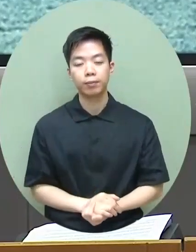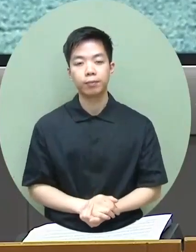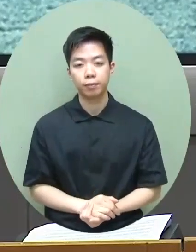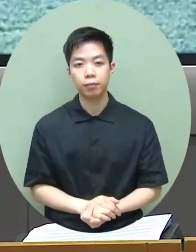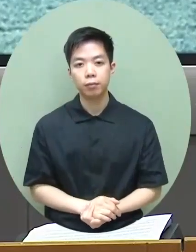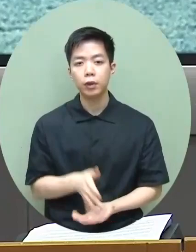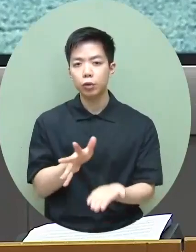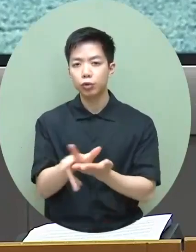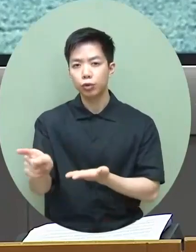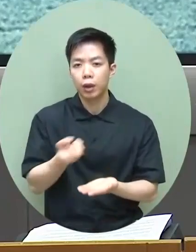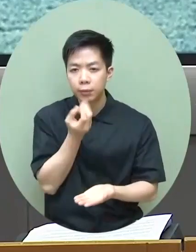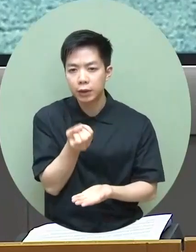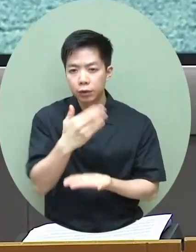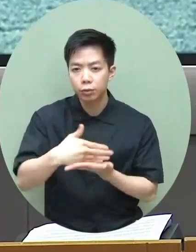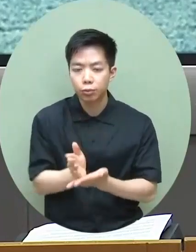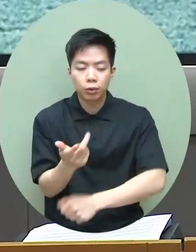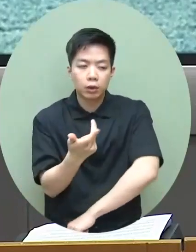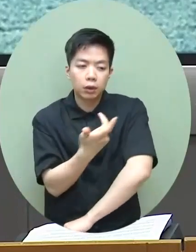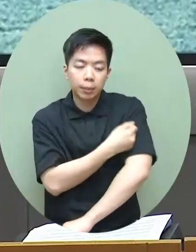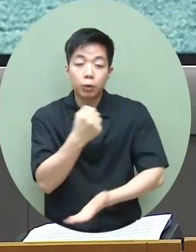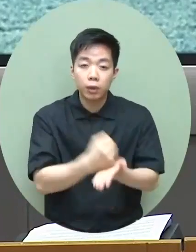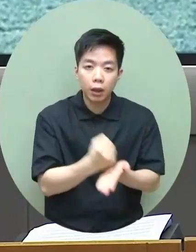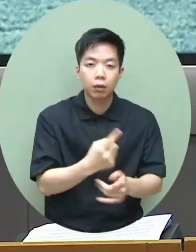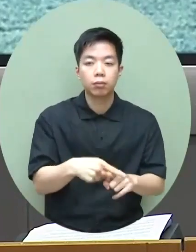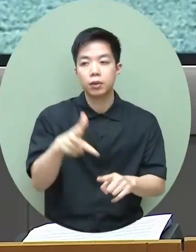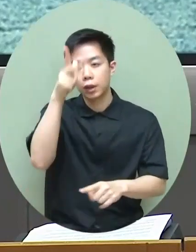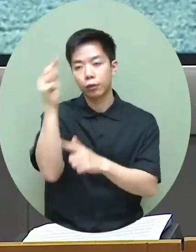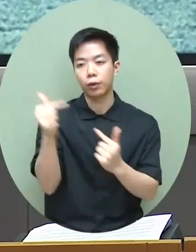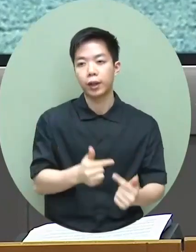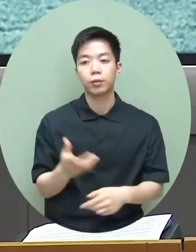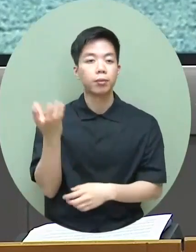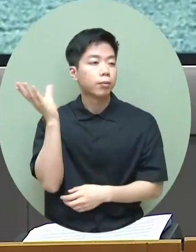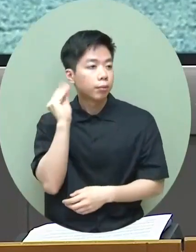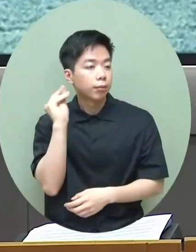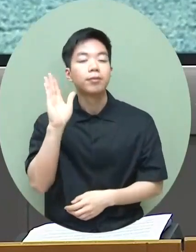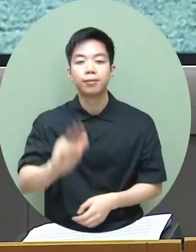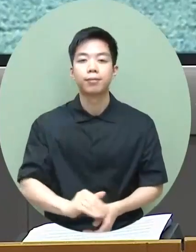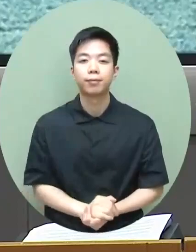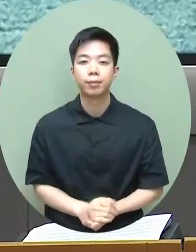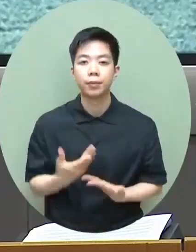睇住同埋睇下有冇需要考慮嘅。 咁今日記者會完結啦，多謝大家。